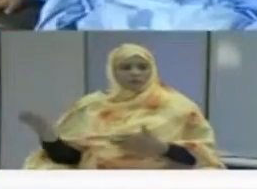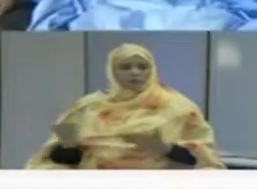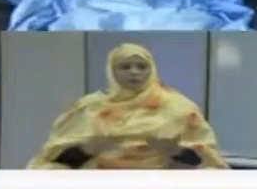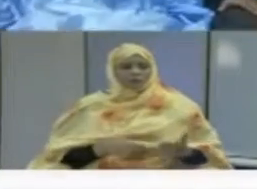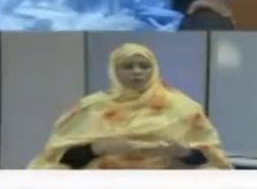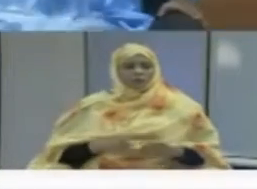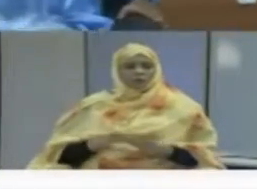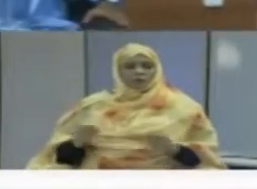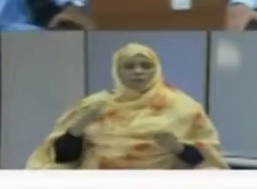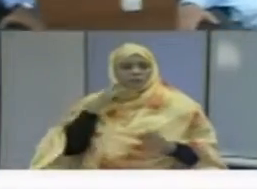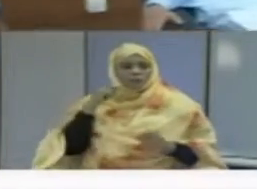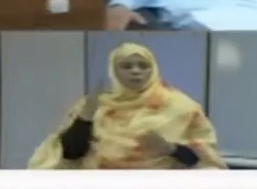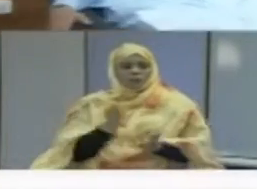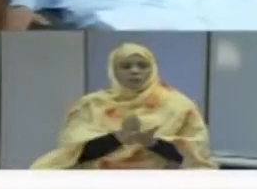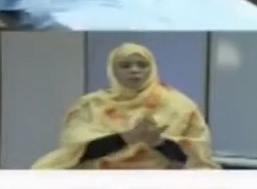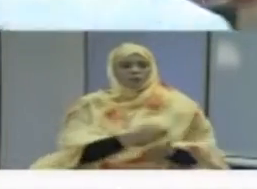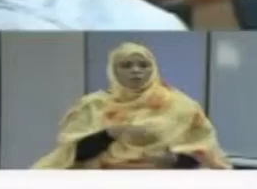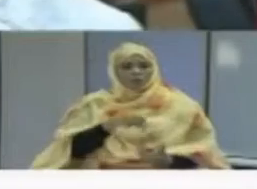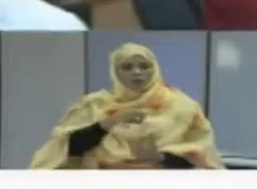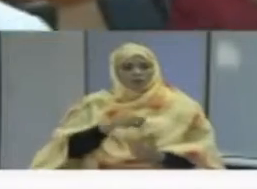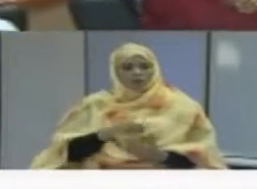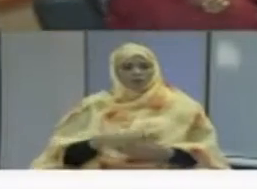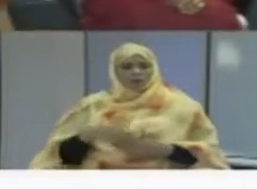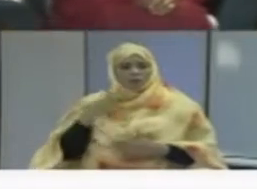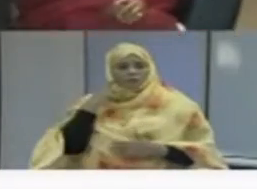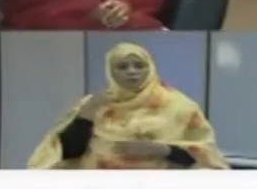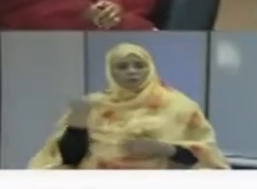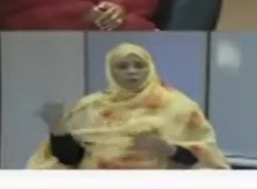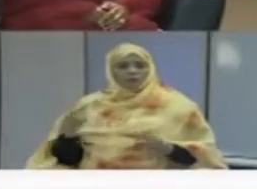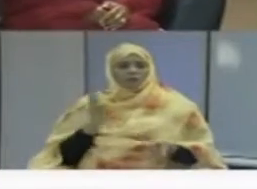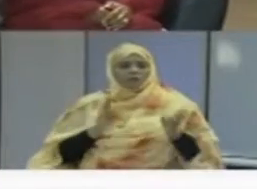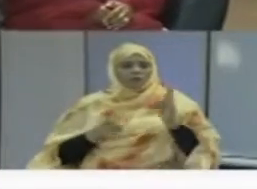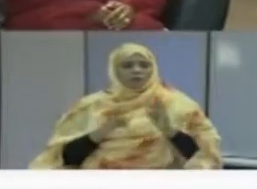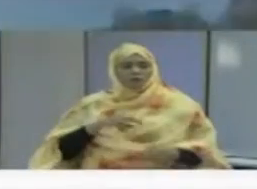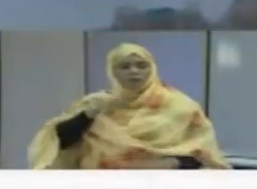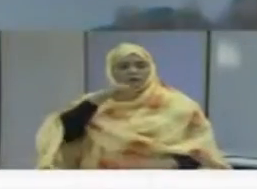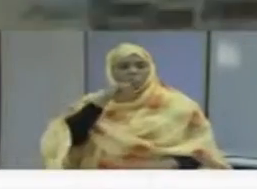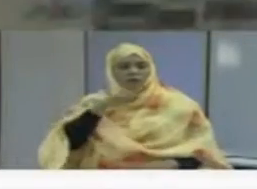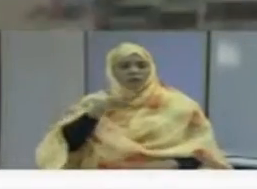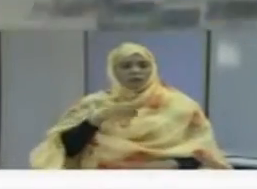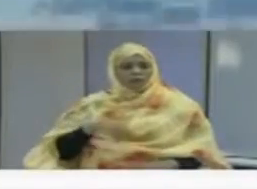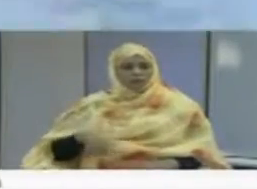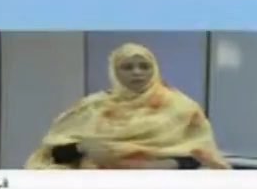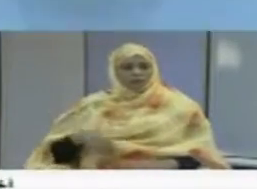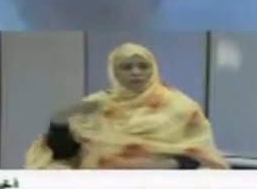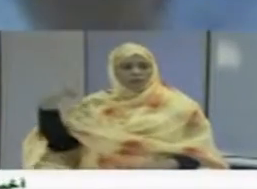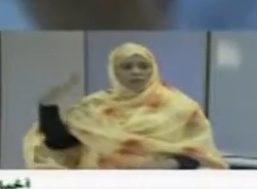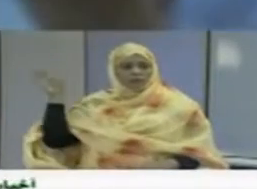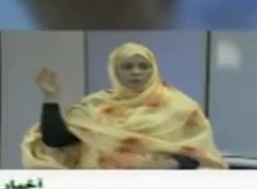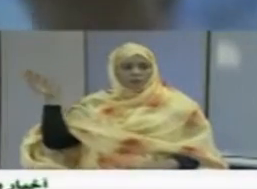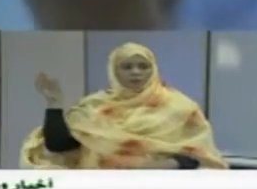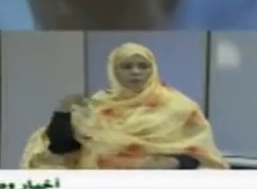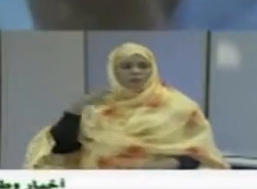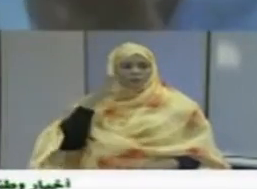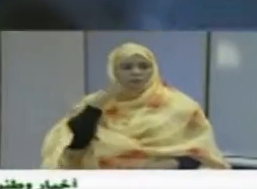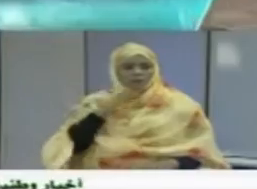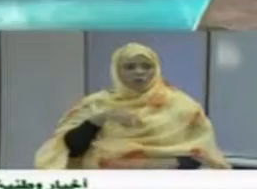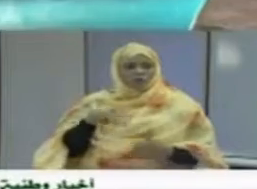السلك الدبلوماسي بموريتانيا. قد تميز الحفل بكلمة للسفير الإماراتي بن واكشوط